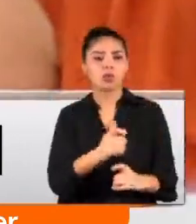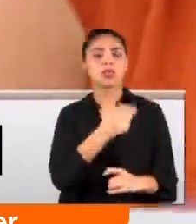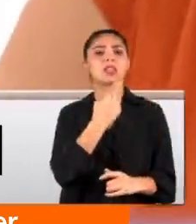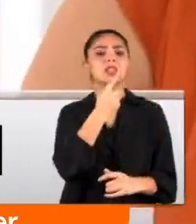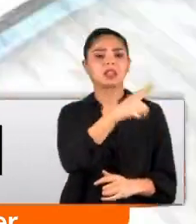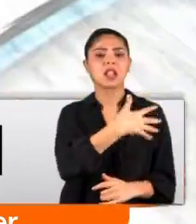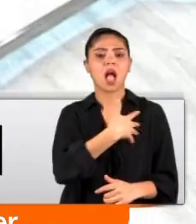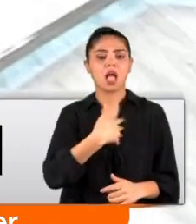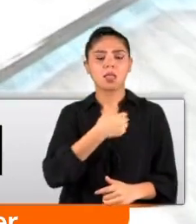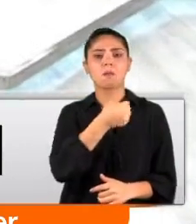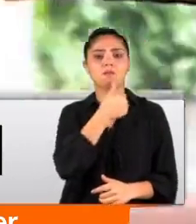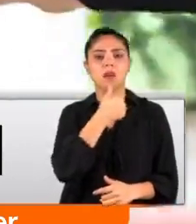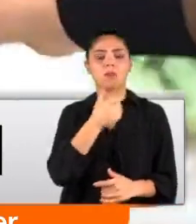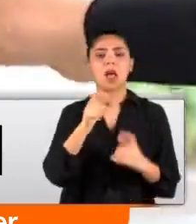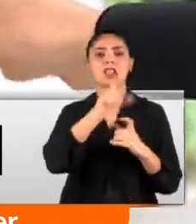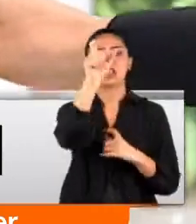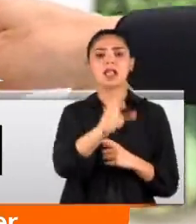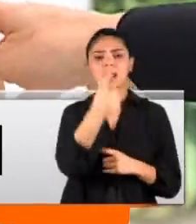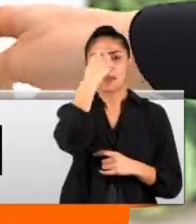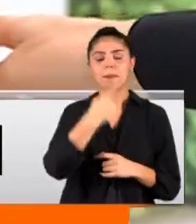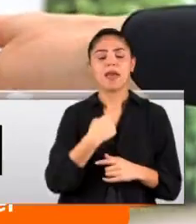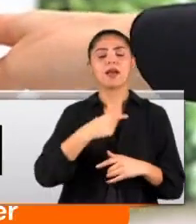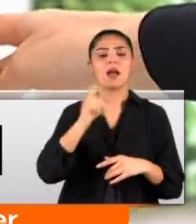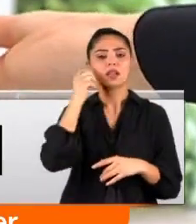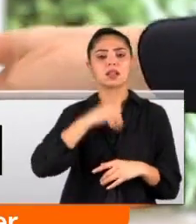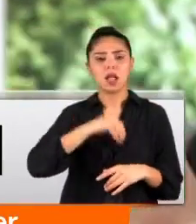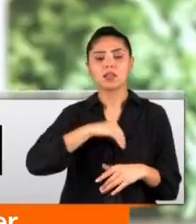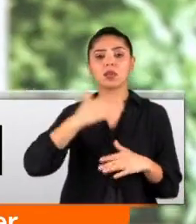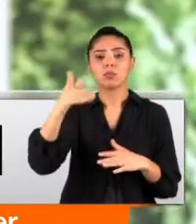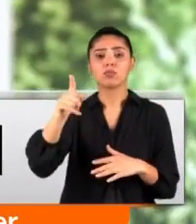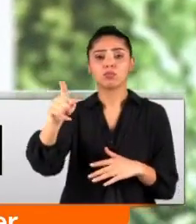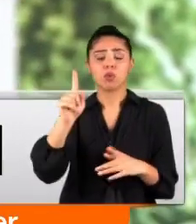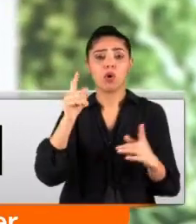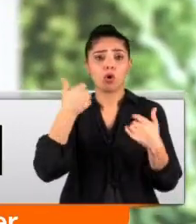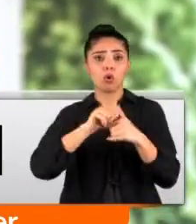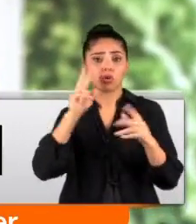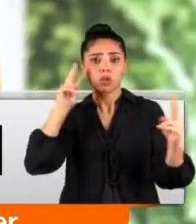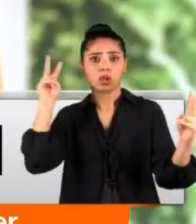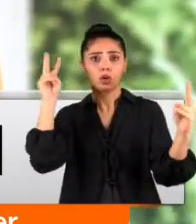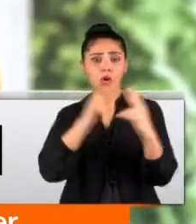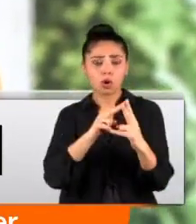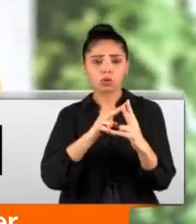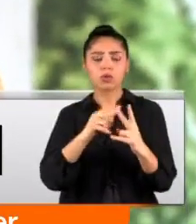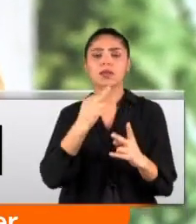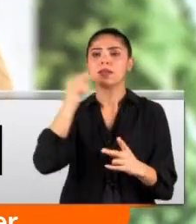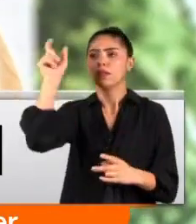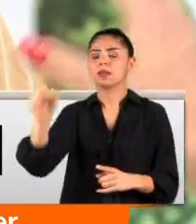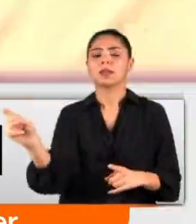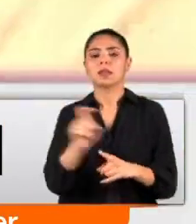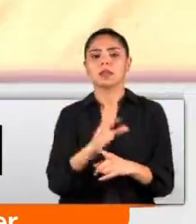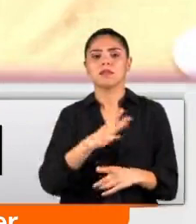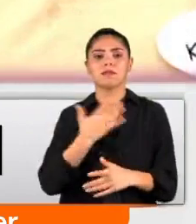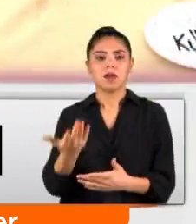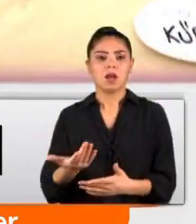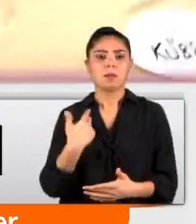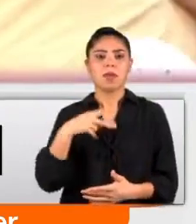teyzeleri bekar biliyor. Kocasını karşısında gören hamile kadını sakinleştirebilmek hiç kolay olmadı. Benim umurumda değilsin. Benim yolum